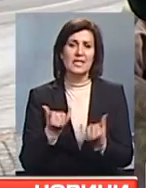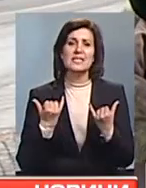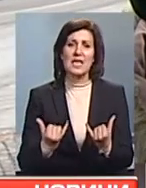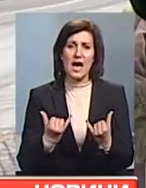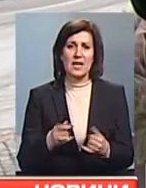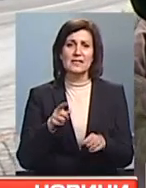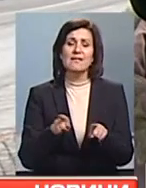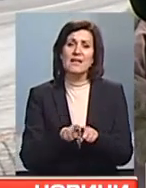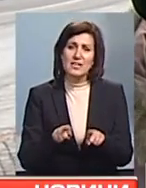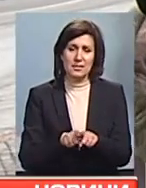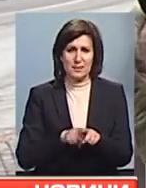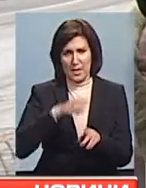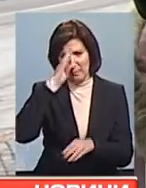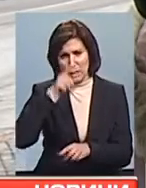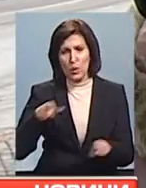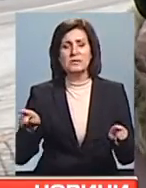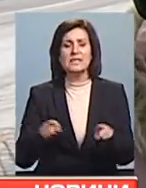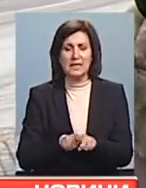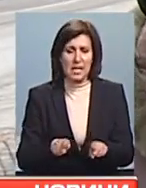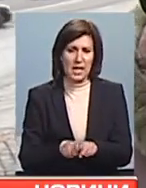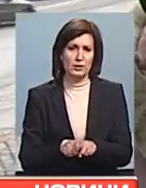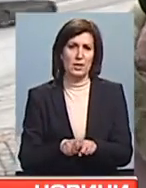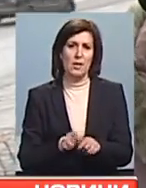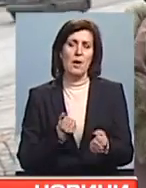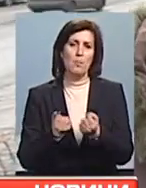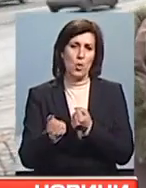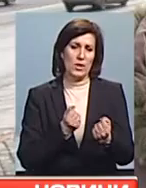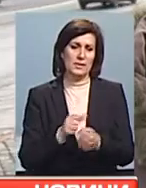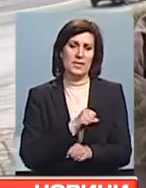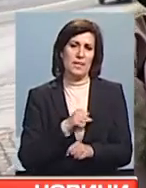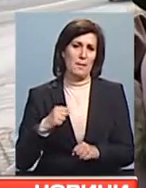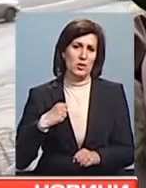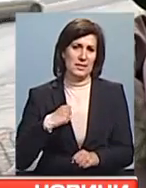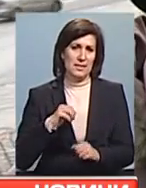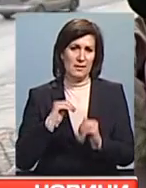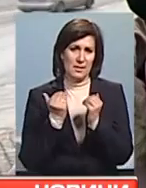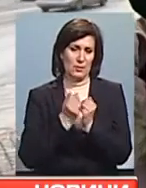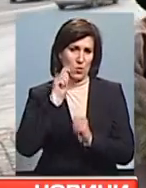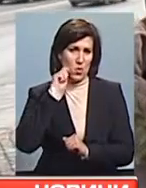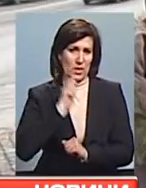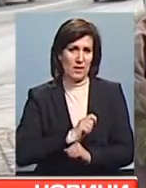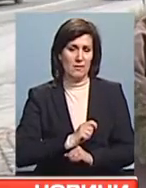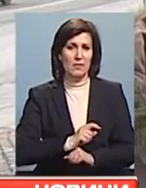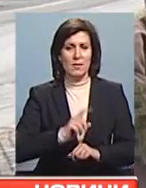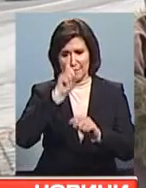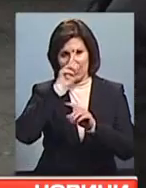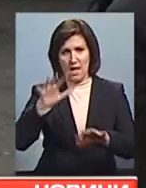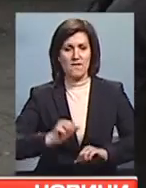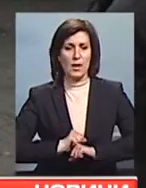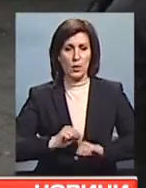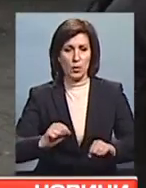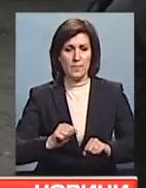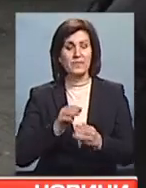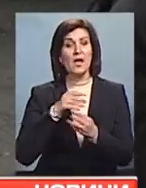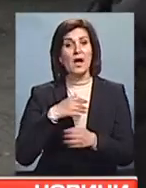зараз теж такі ж самі хлопці теж борються за самостійність України слава героям